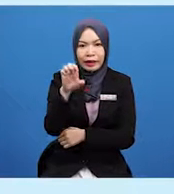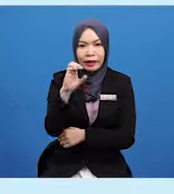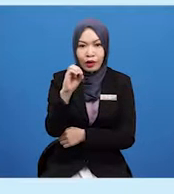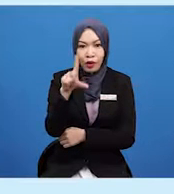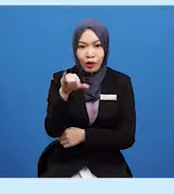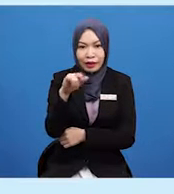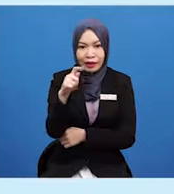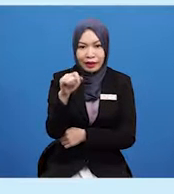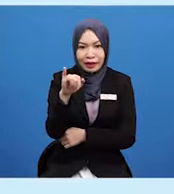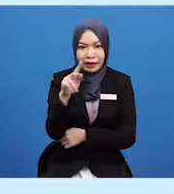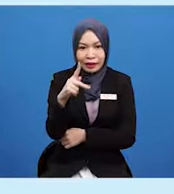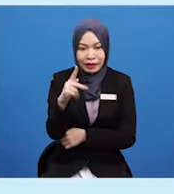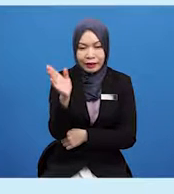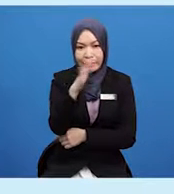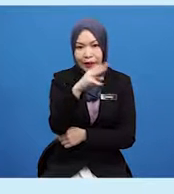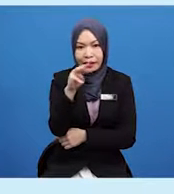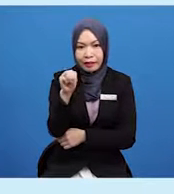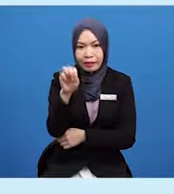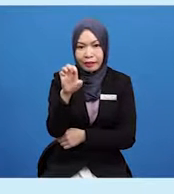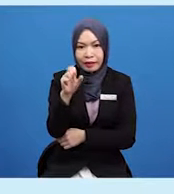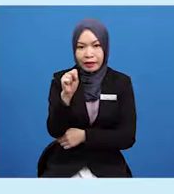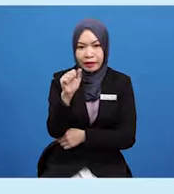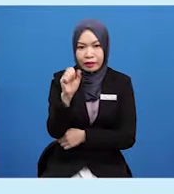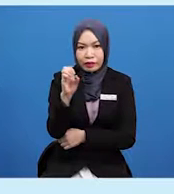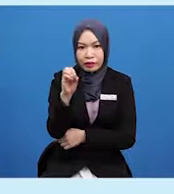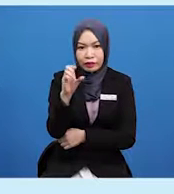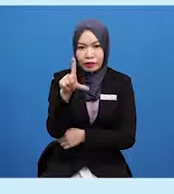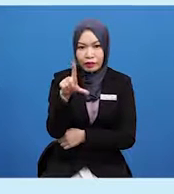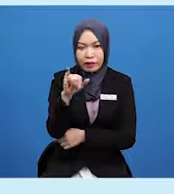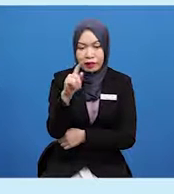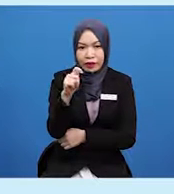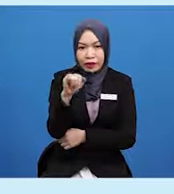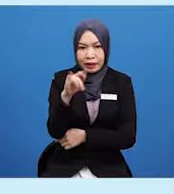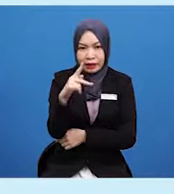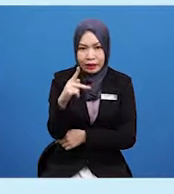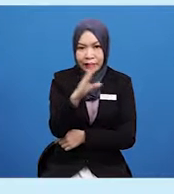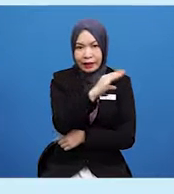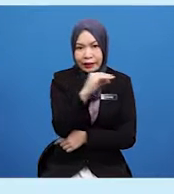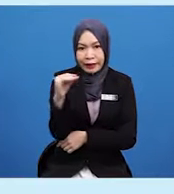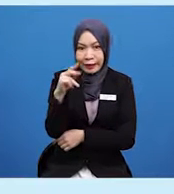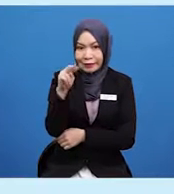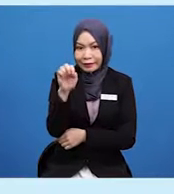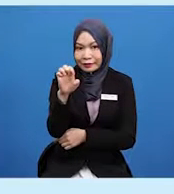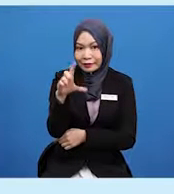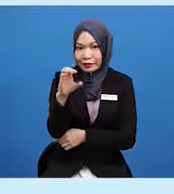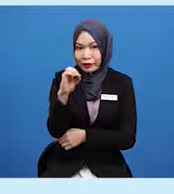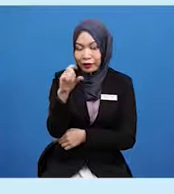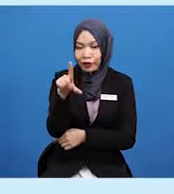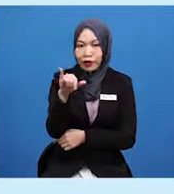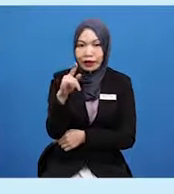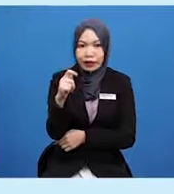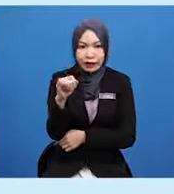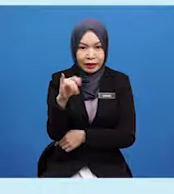yang keempat ialah zaman logam zaman paleolitik yang wujud diantara 25 juta tahun